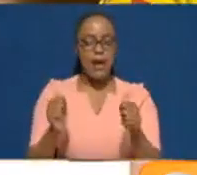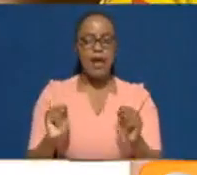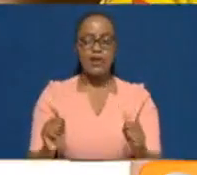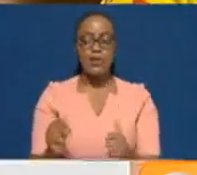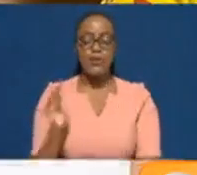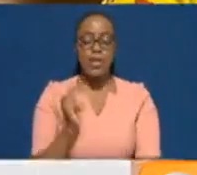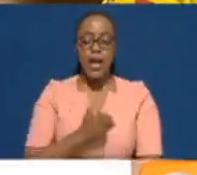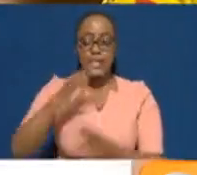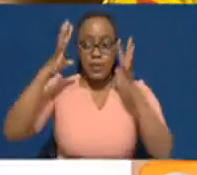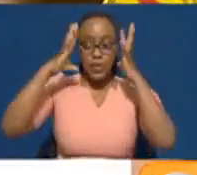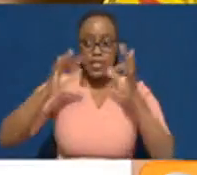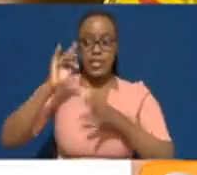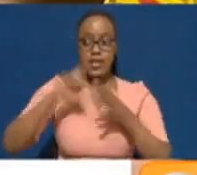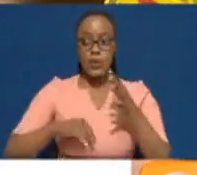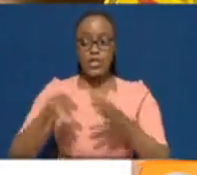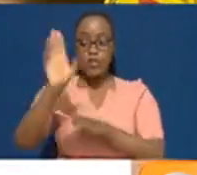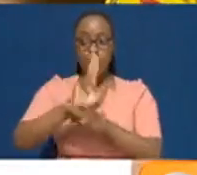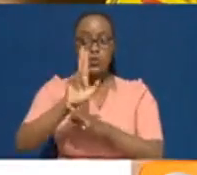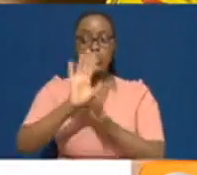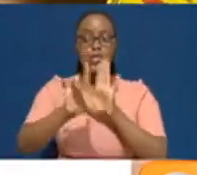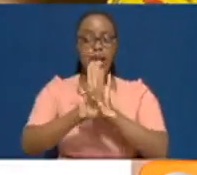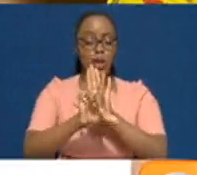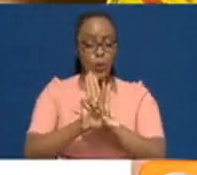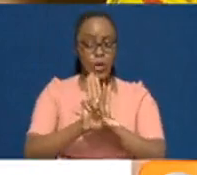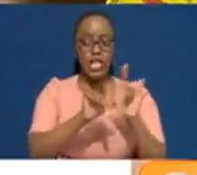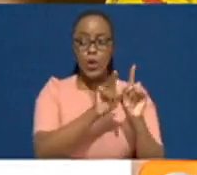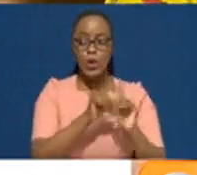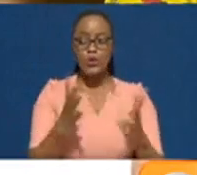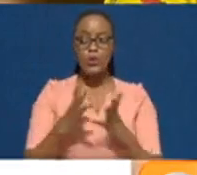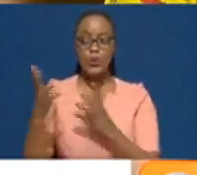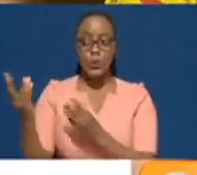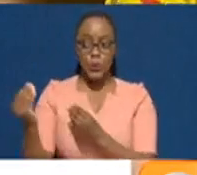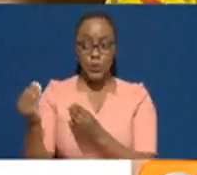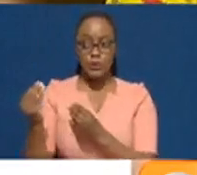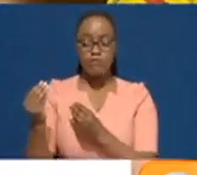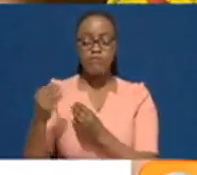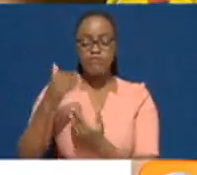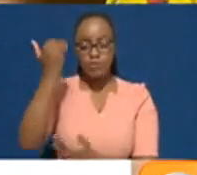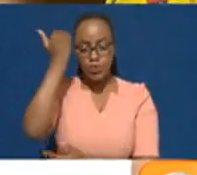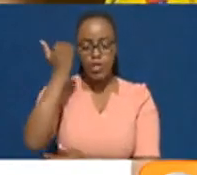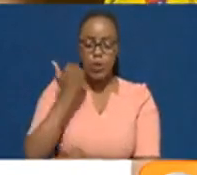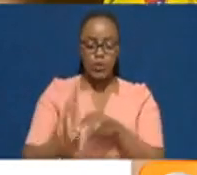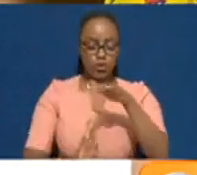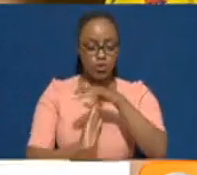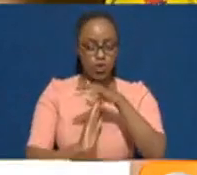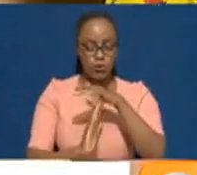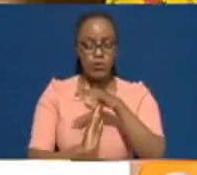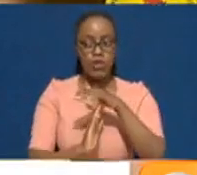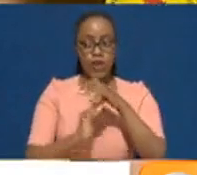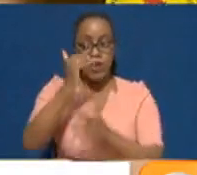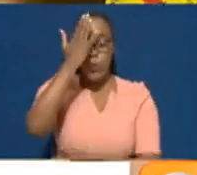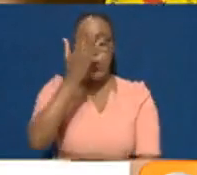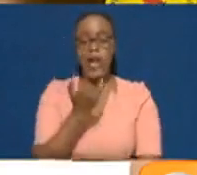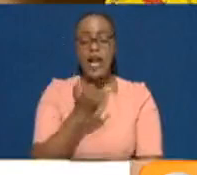sababu tumeamua kutumia sheria na kuenda katika kwenye mbele mahakama kuu